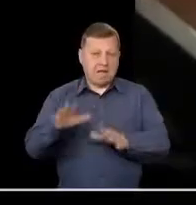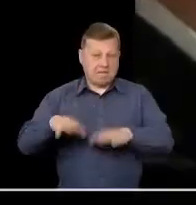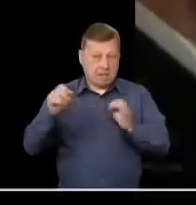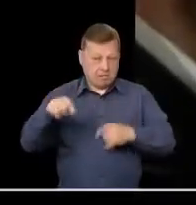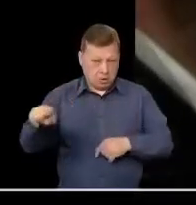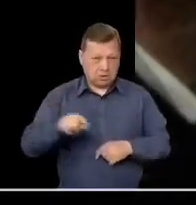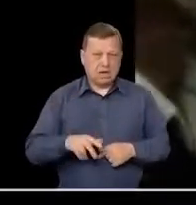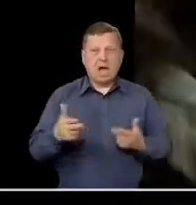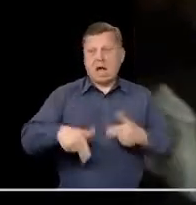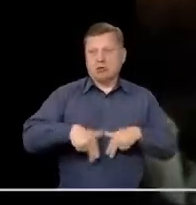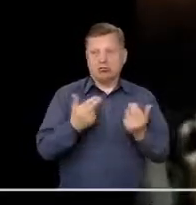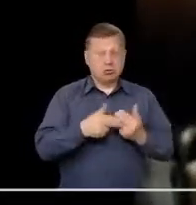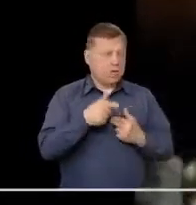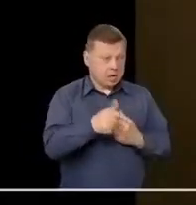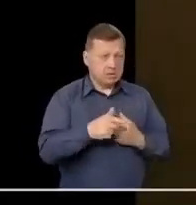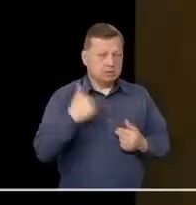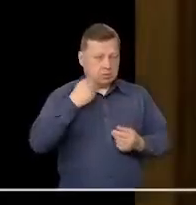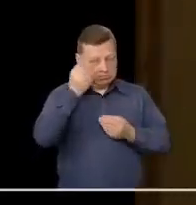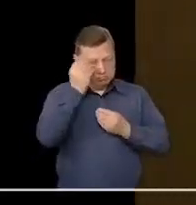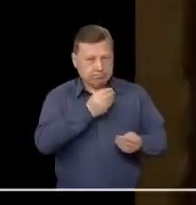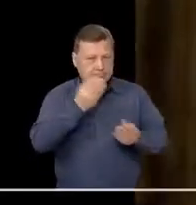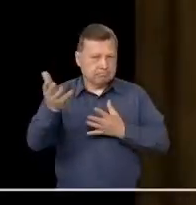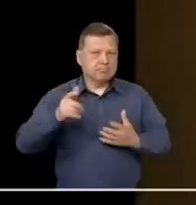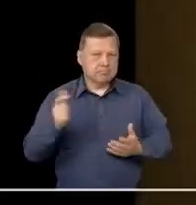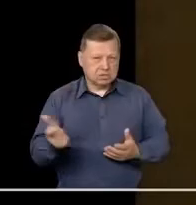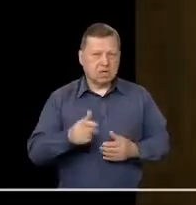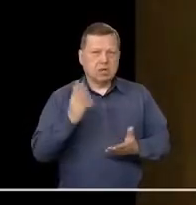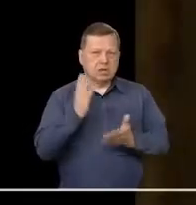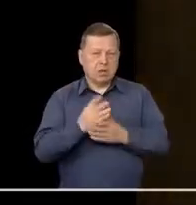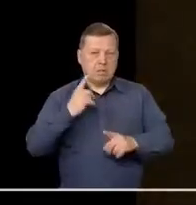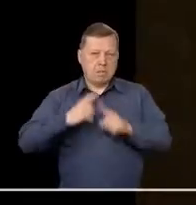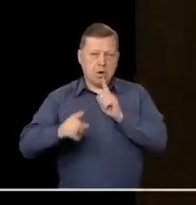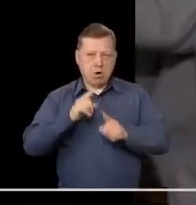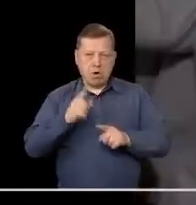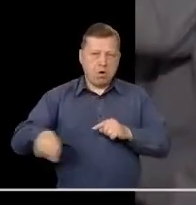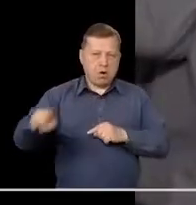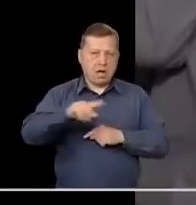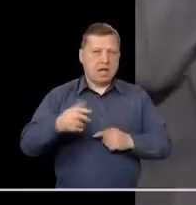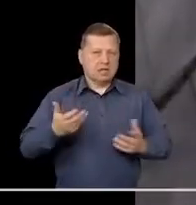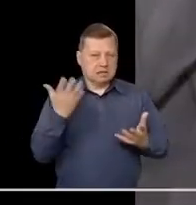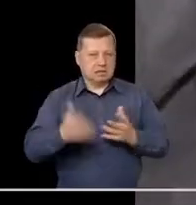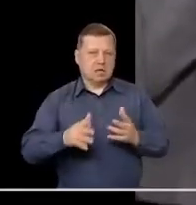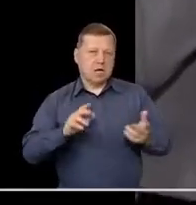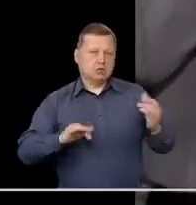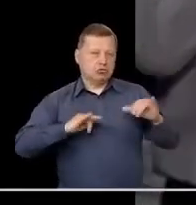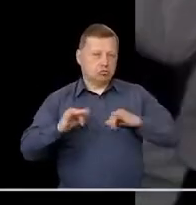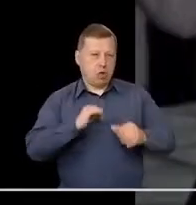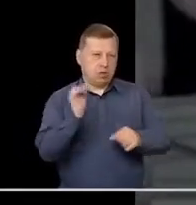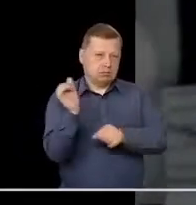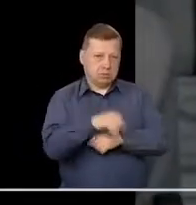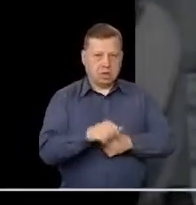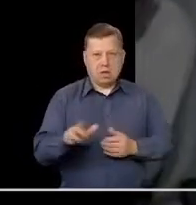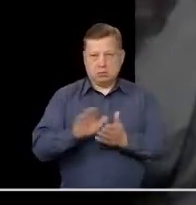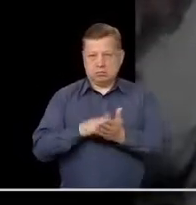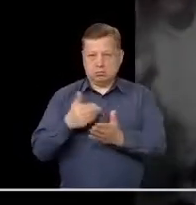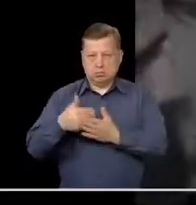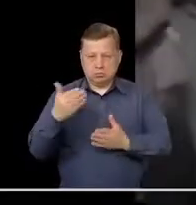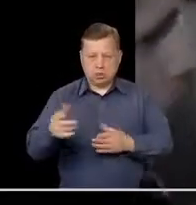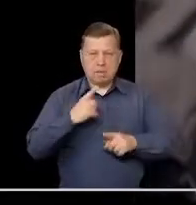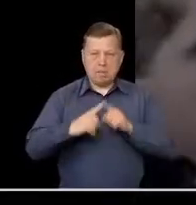najważniejsi dziennikarze przekazywali opinii publicznej wyłącznie punkt widzenia polityków dążących do obalenia rządu. Oto przykład